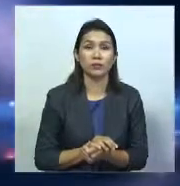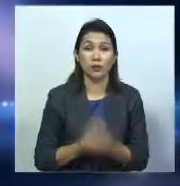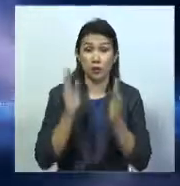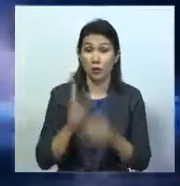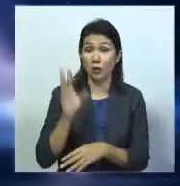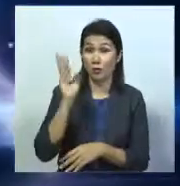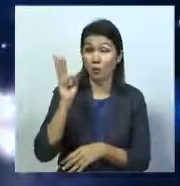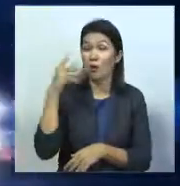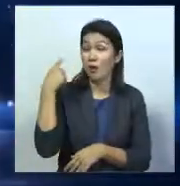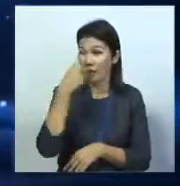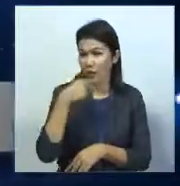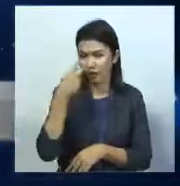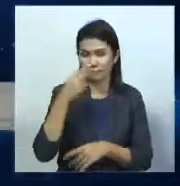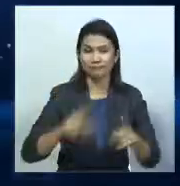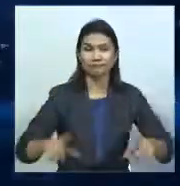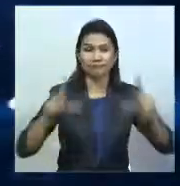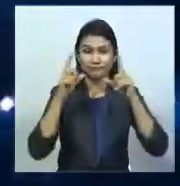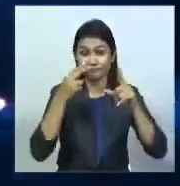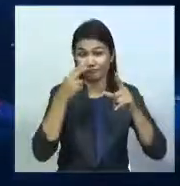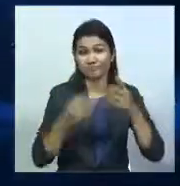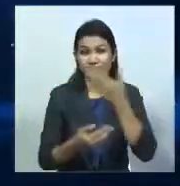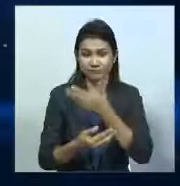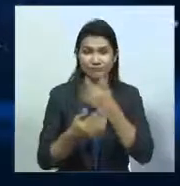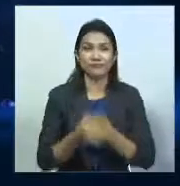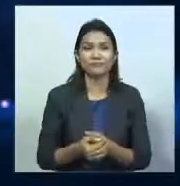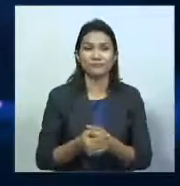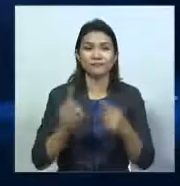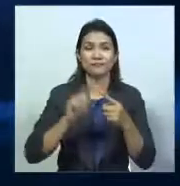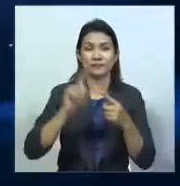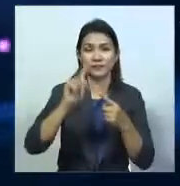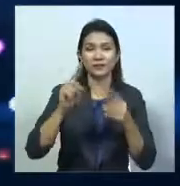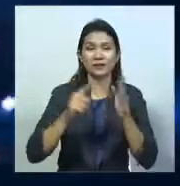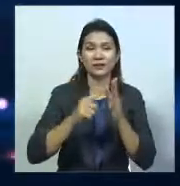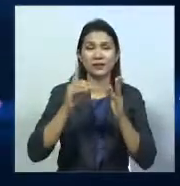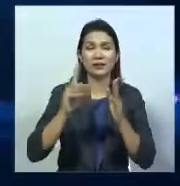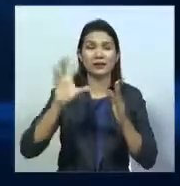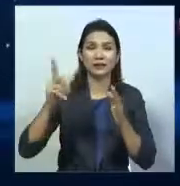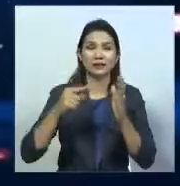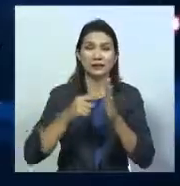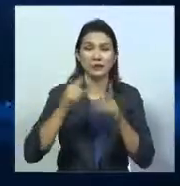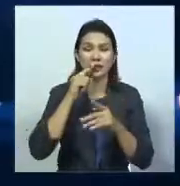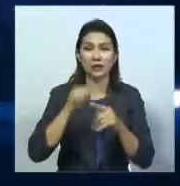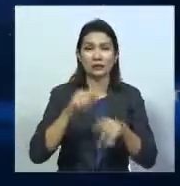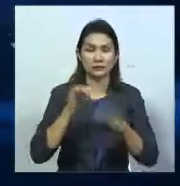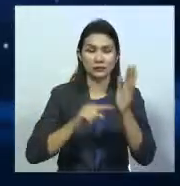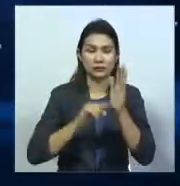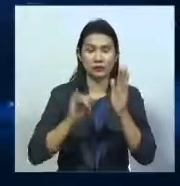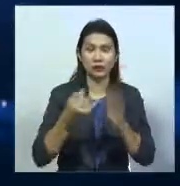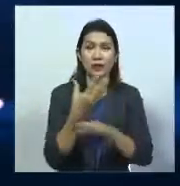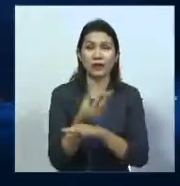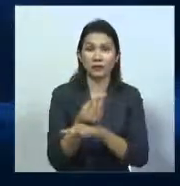6คนนี้เป็นใครกันบ้างเดี๋ยวไปดูกันคุณผู้ชมคะประกอบด้วยนายเกชาโกษาจากจังหวัดกำแพงเ